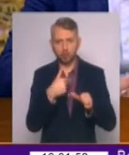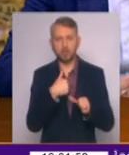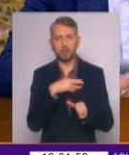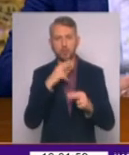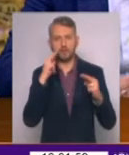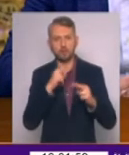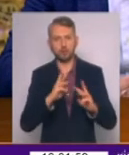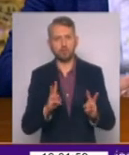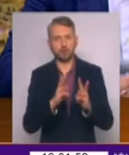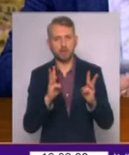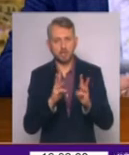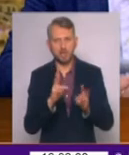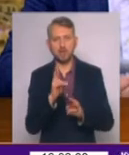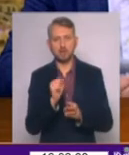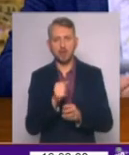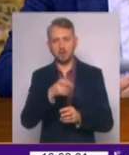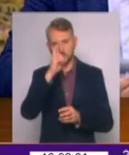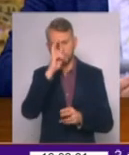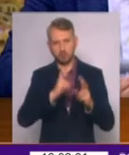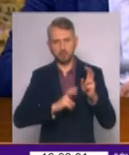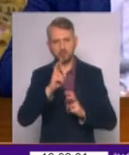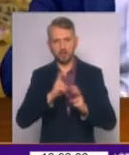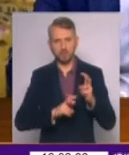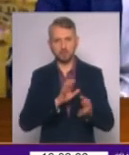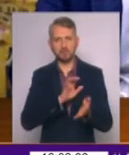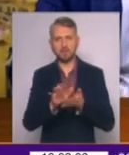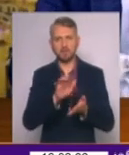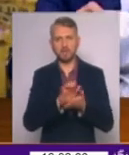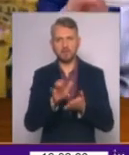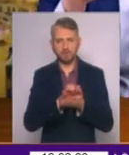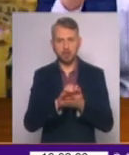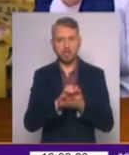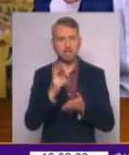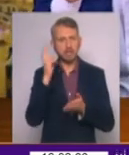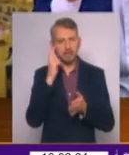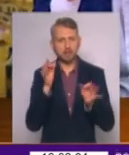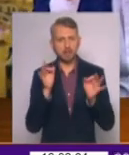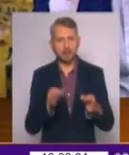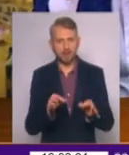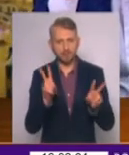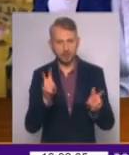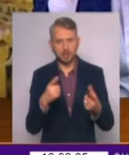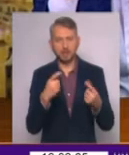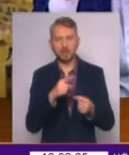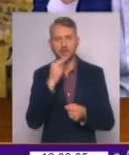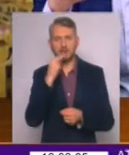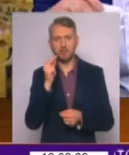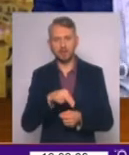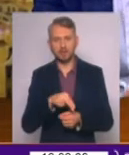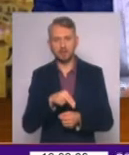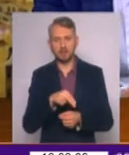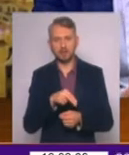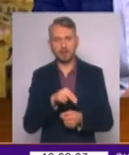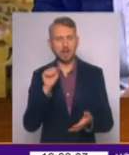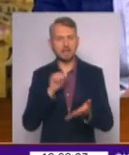свідком пожежі на державному підприємстві видавництва «Київська правда», де за вини типографії,